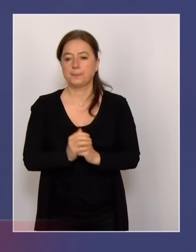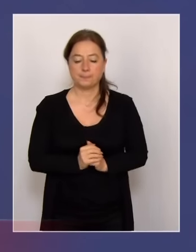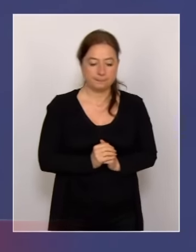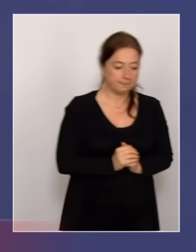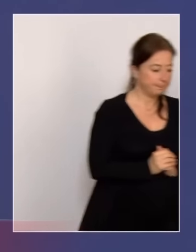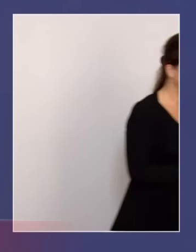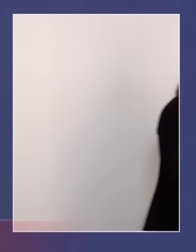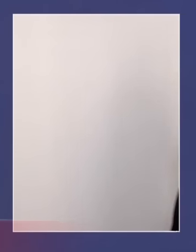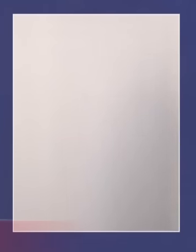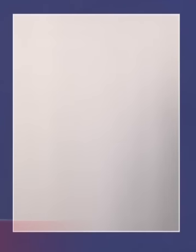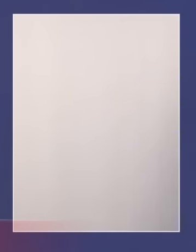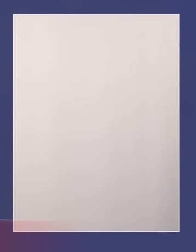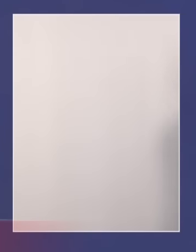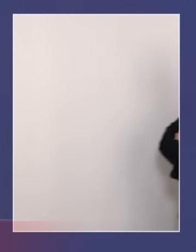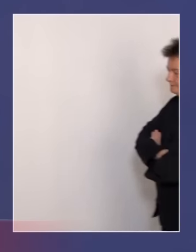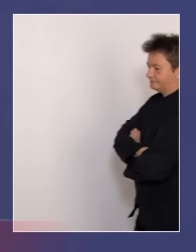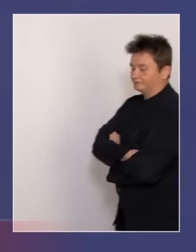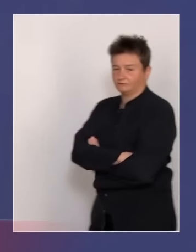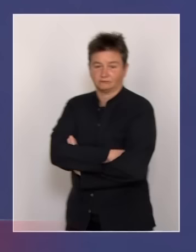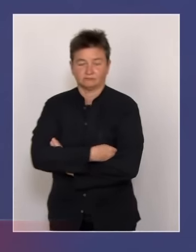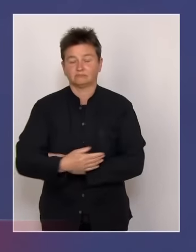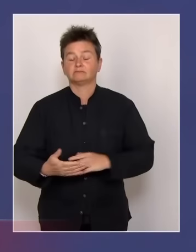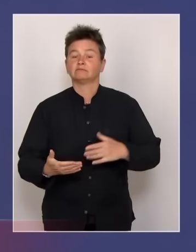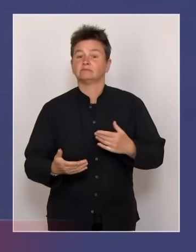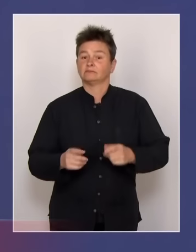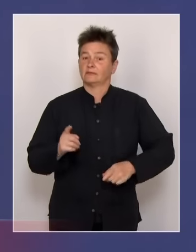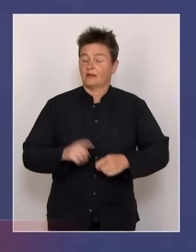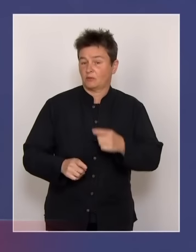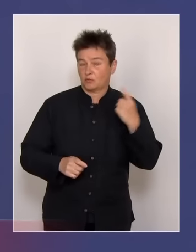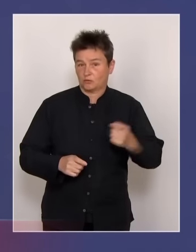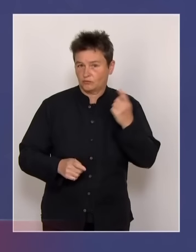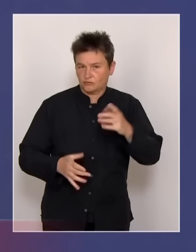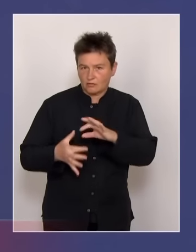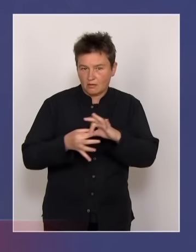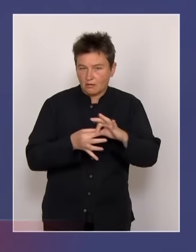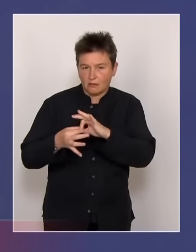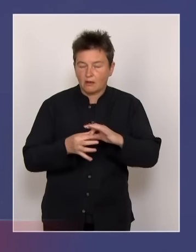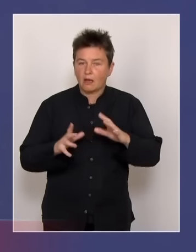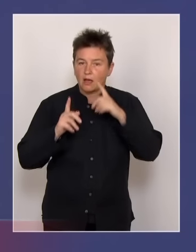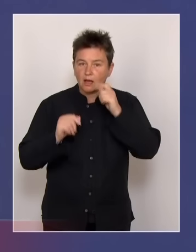la culture et c'est une tension constante entre une tradition et des